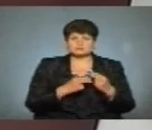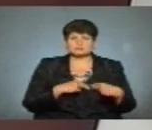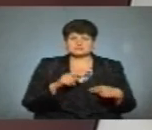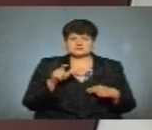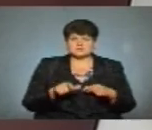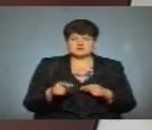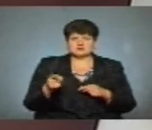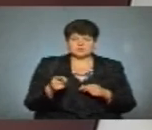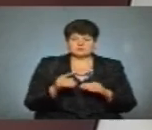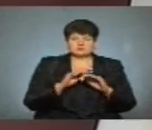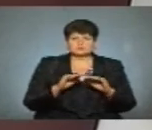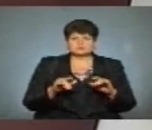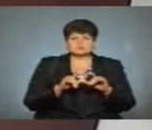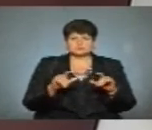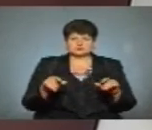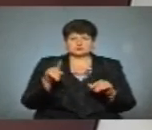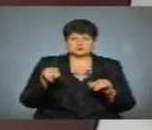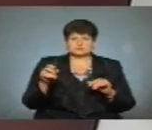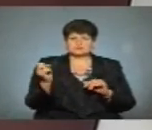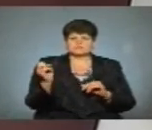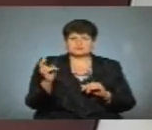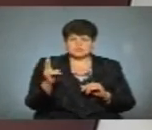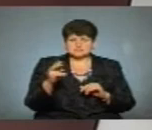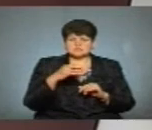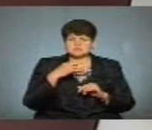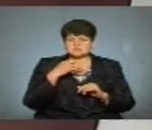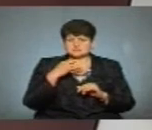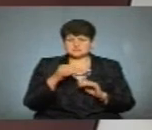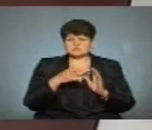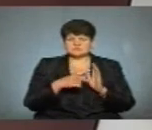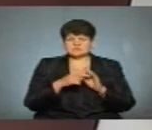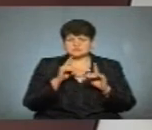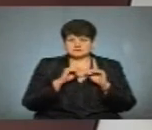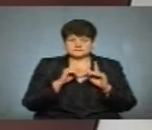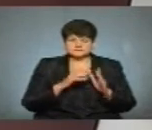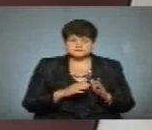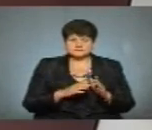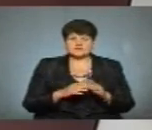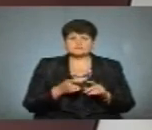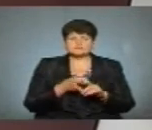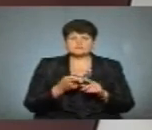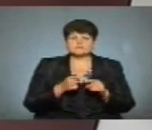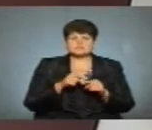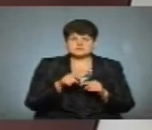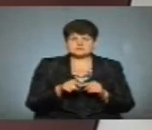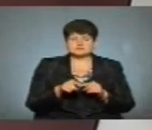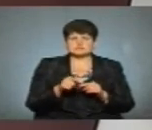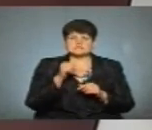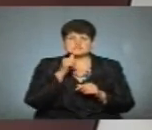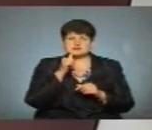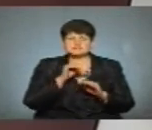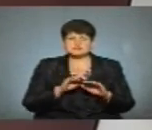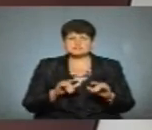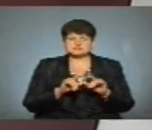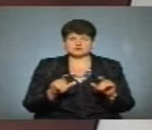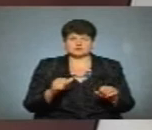працівниці Тернопільського дошкільного навчального закладу №12, розповіла речниця міськради Мар'яна Зварич. Через це, за її словами, від завтра садок